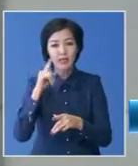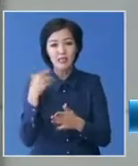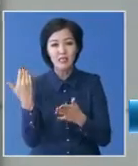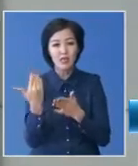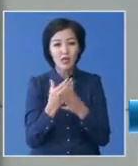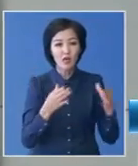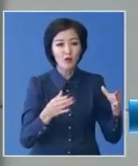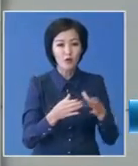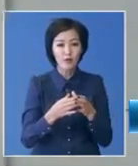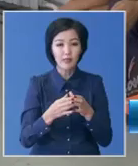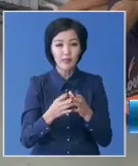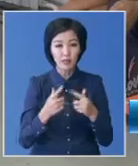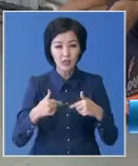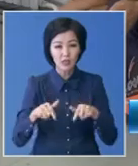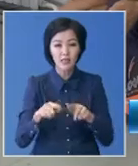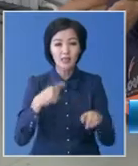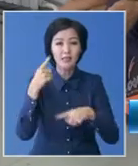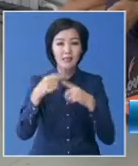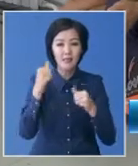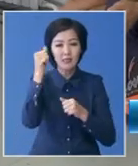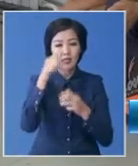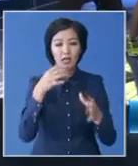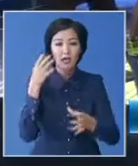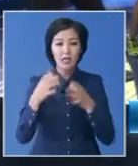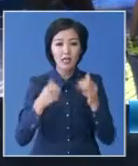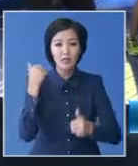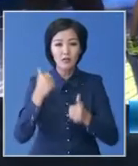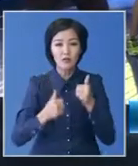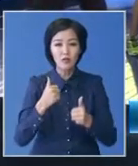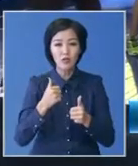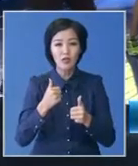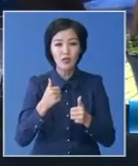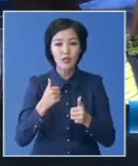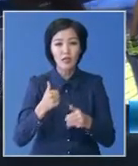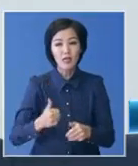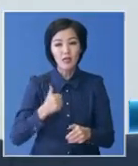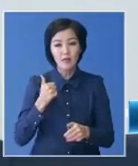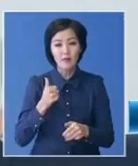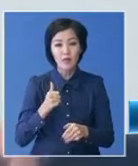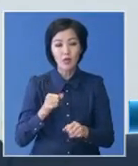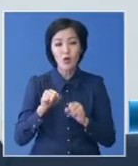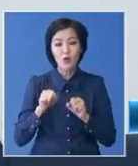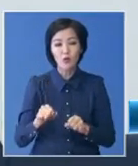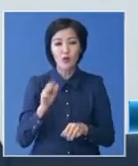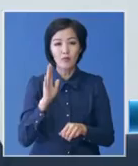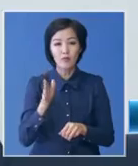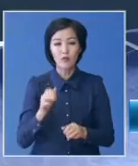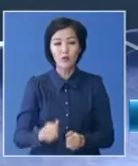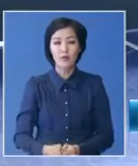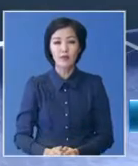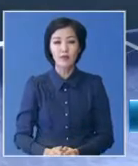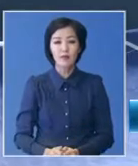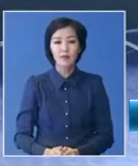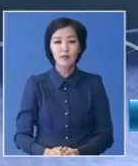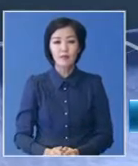құрамасы жасақталады. Олар келесі жылы өтетін халықаралық турнирлерде ел намысын қорғайтын болады. Жарқын Нұрланұлы, Айдос Қалиев,